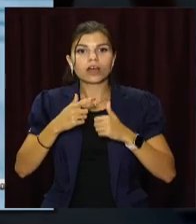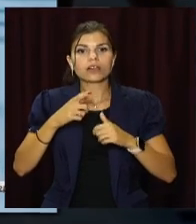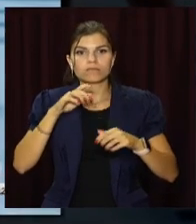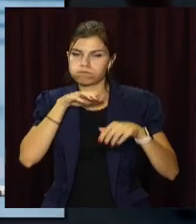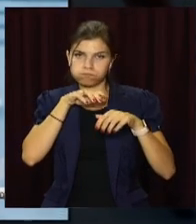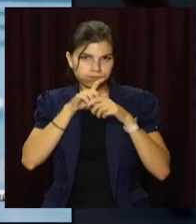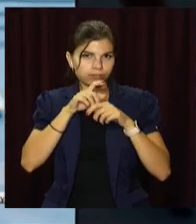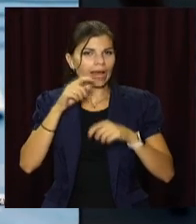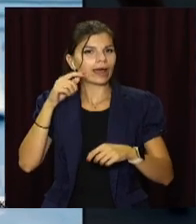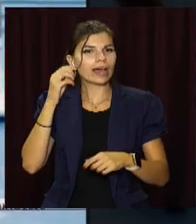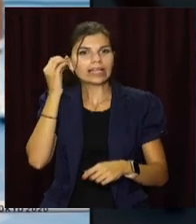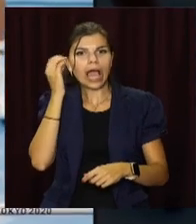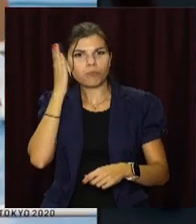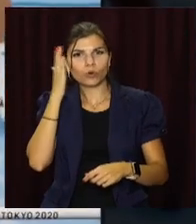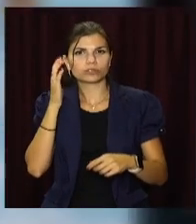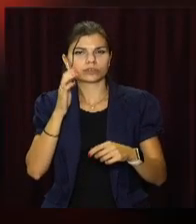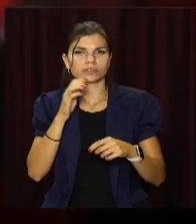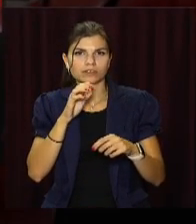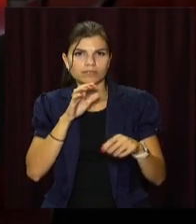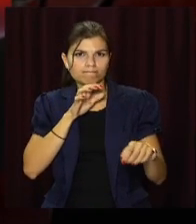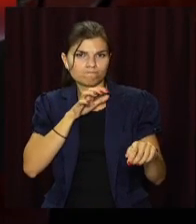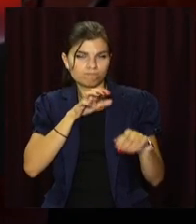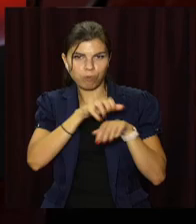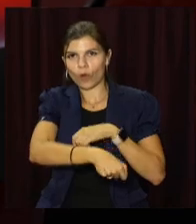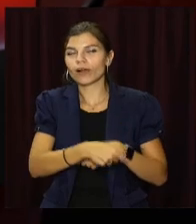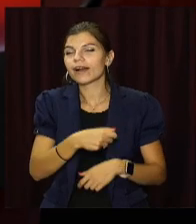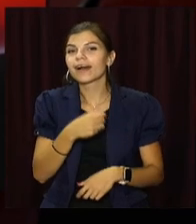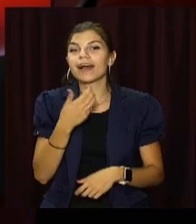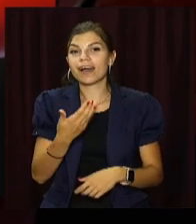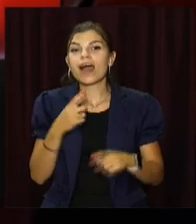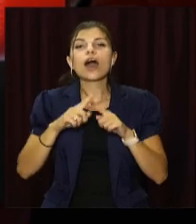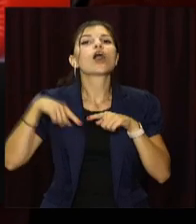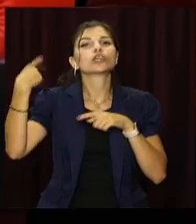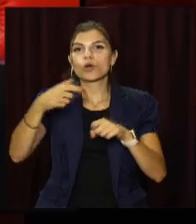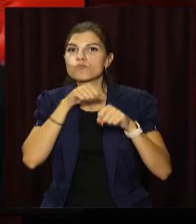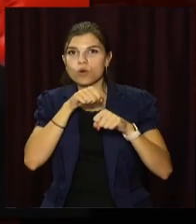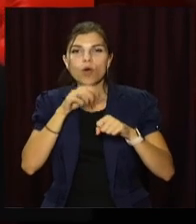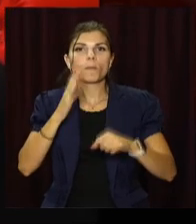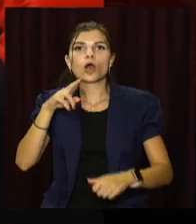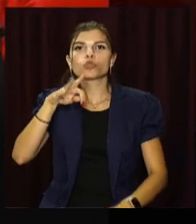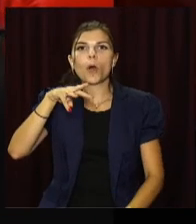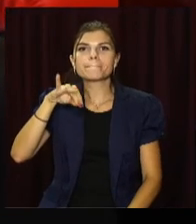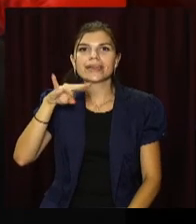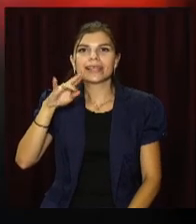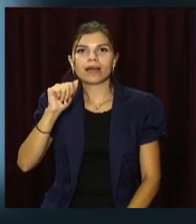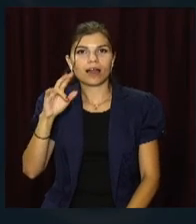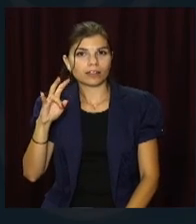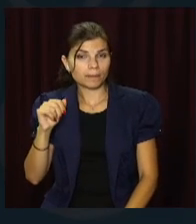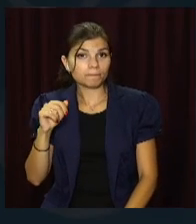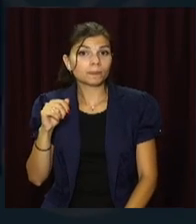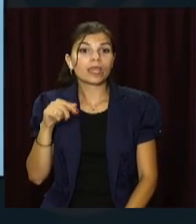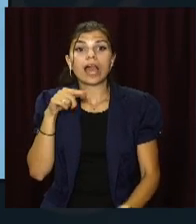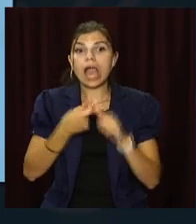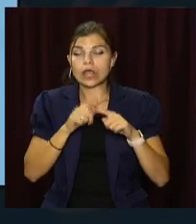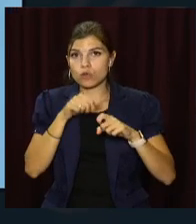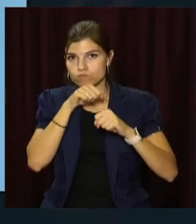господаря ігор японця Морівакі. Наступним же суперником нашого боксера стане спортсмен з Домініканської республіки. Цей